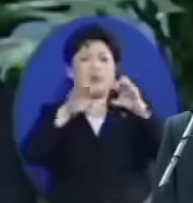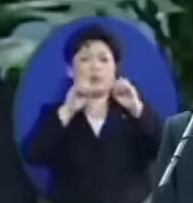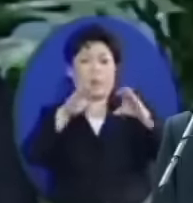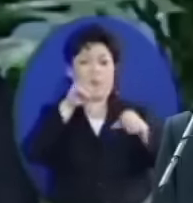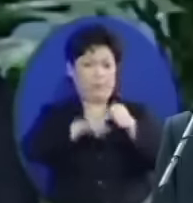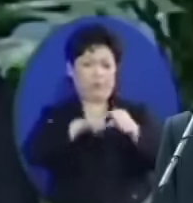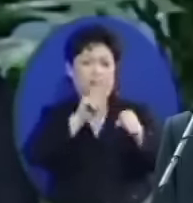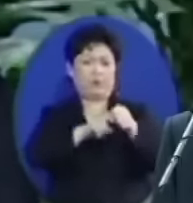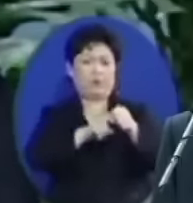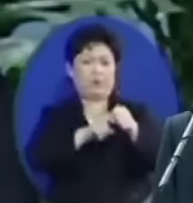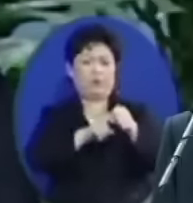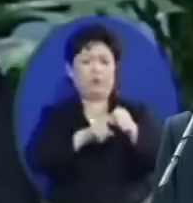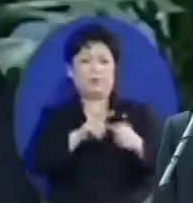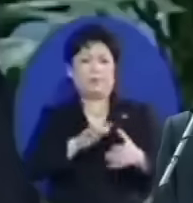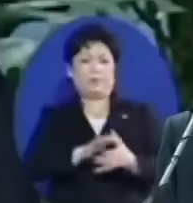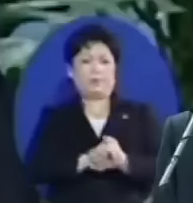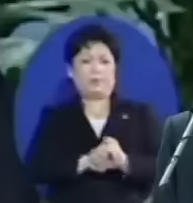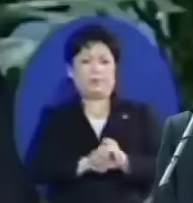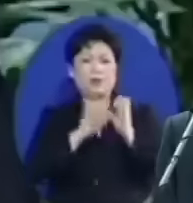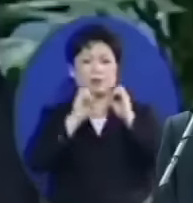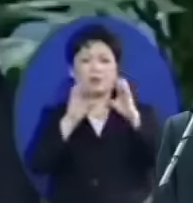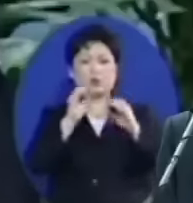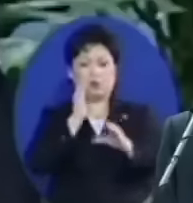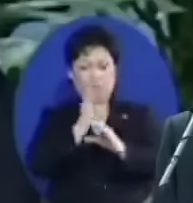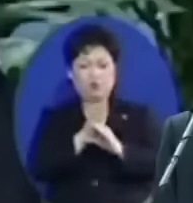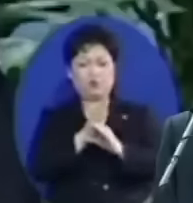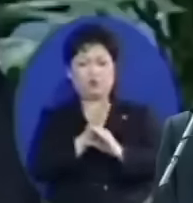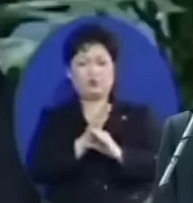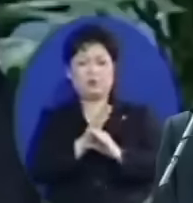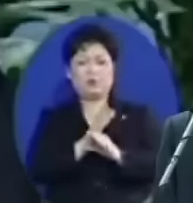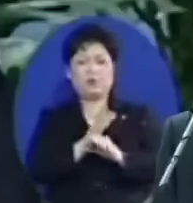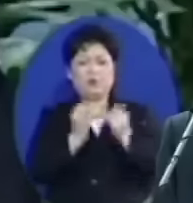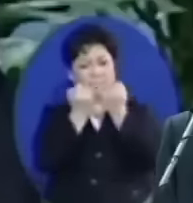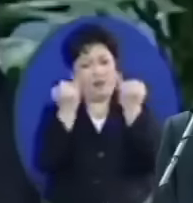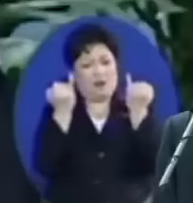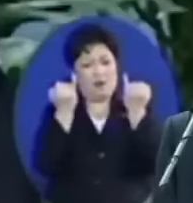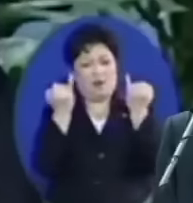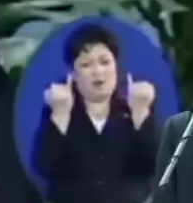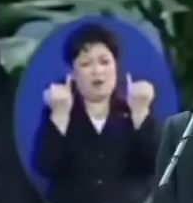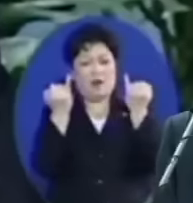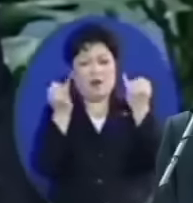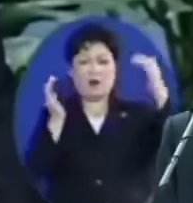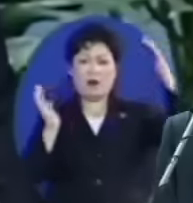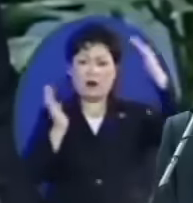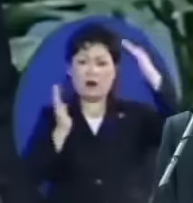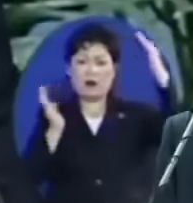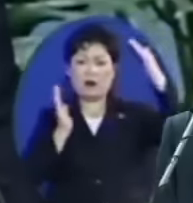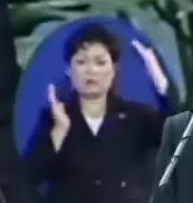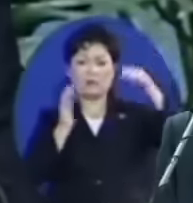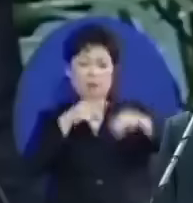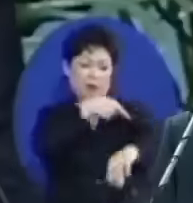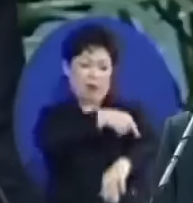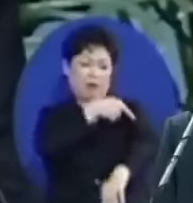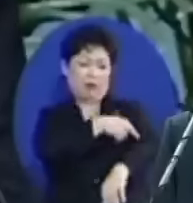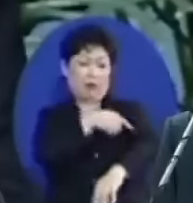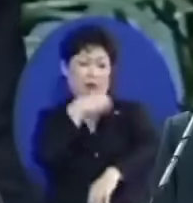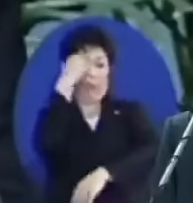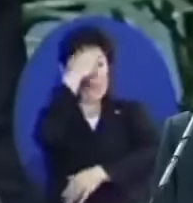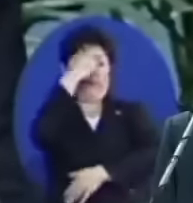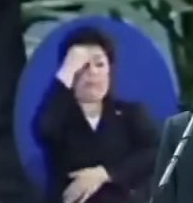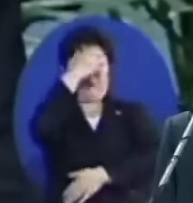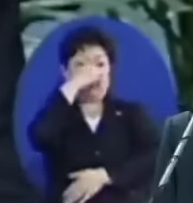위해서 내려와서 그 전도하다가 한 여대생이 마약에 걸려서 마약촌에 있는 것을 건져서